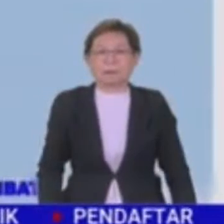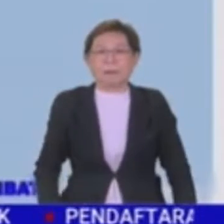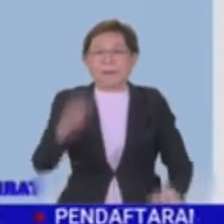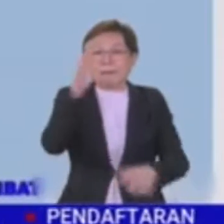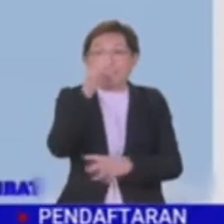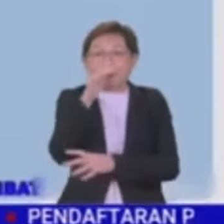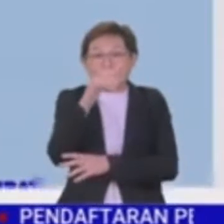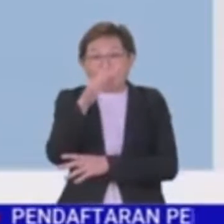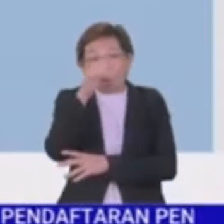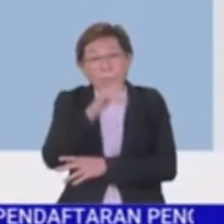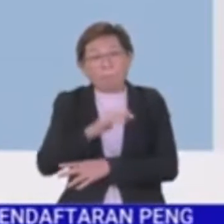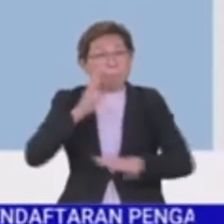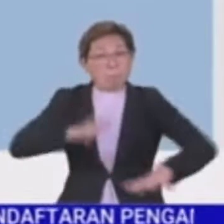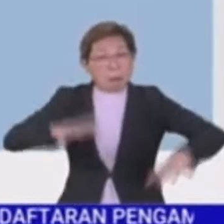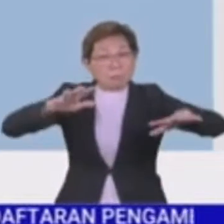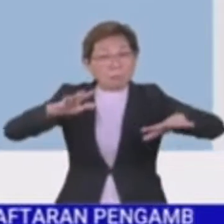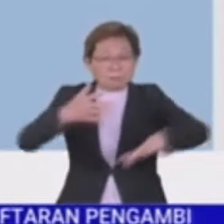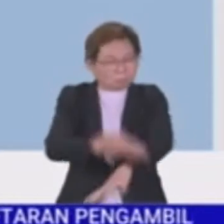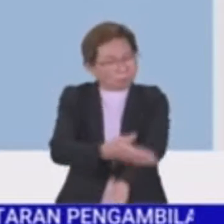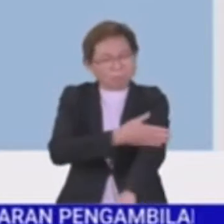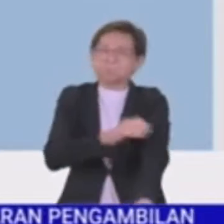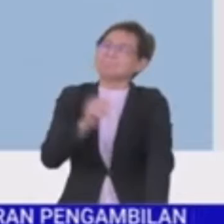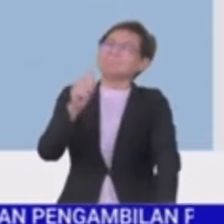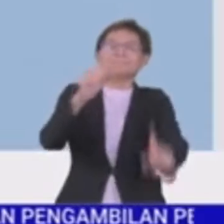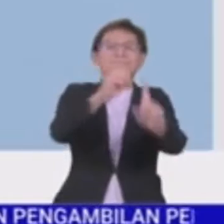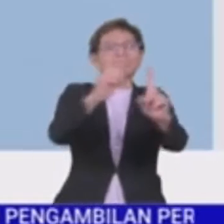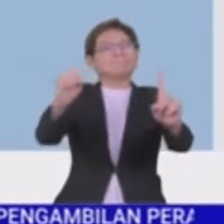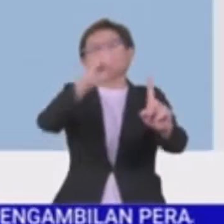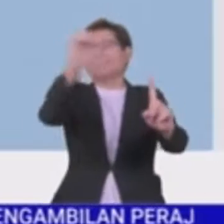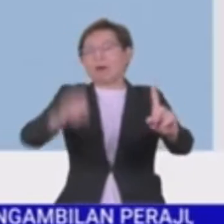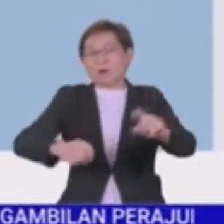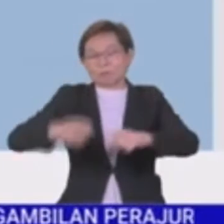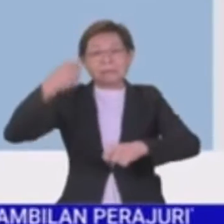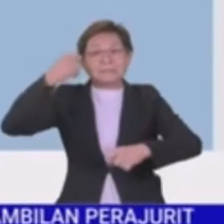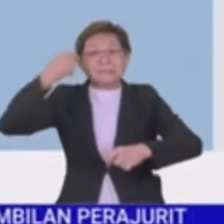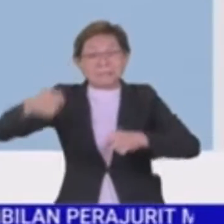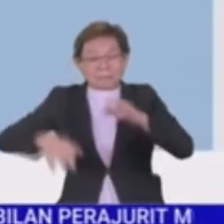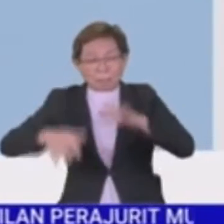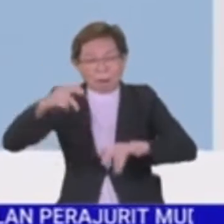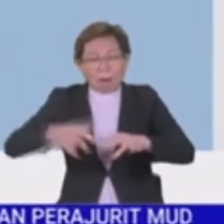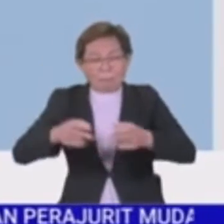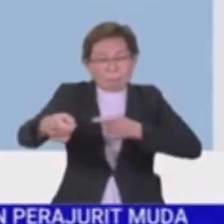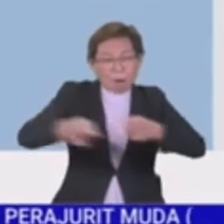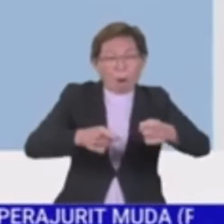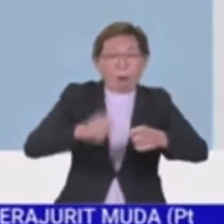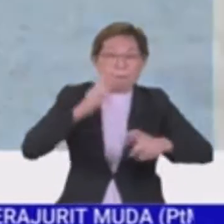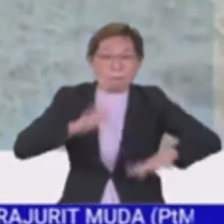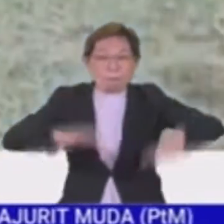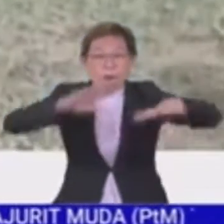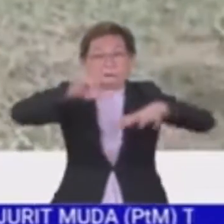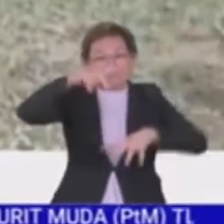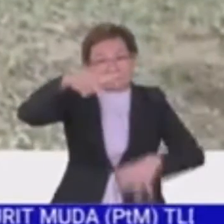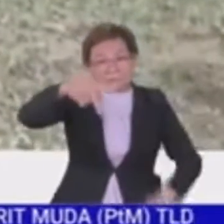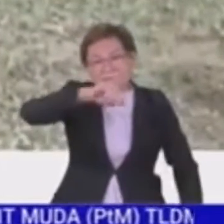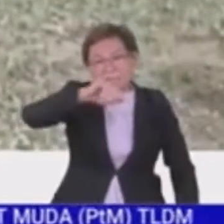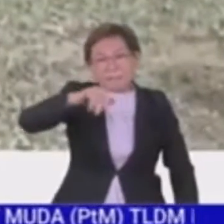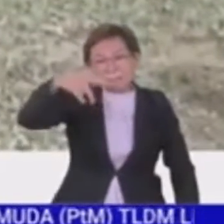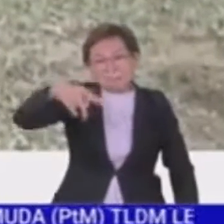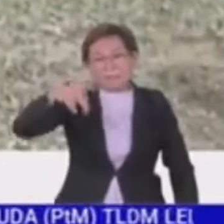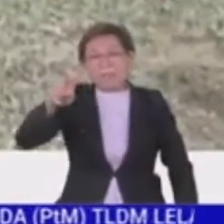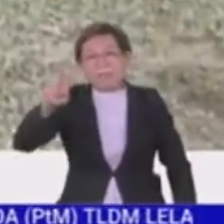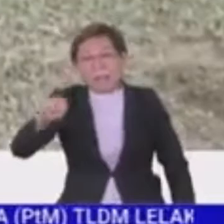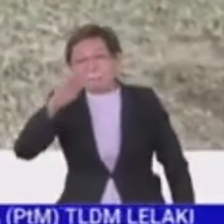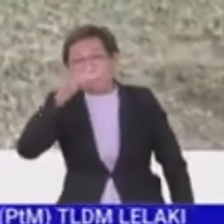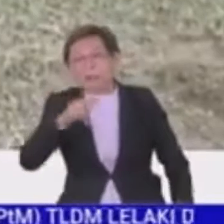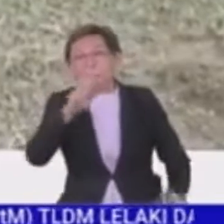Di Melaka, situasi banjir pulih sepenuhnya. Menurut Sekretariat Jawatan Kuasa Pengurusan Bencana Negeri JPBN Melaka, dua